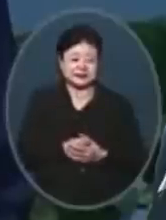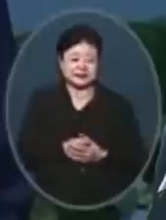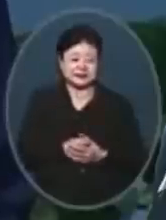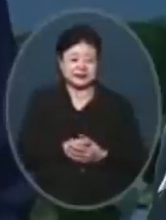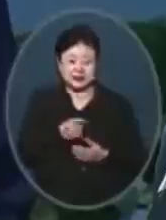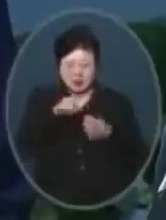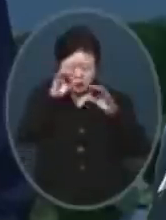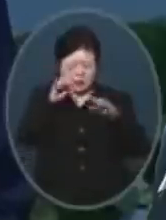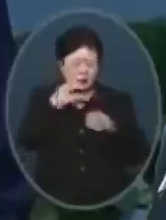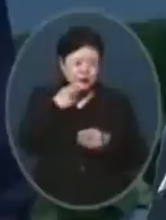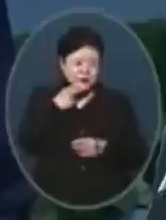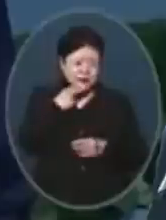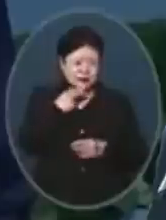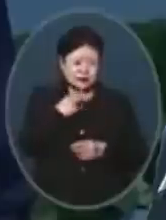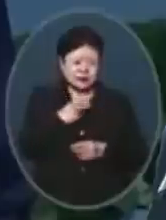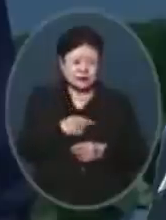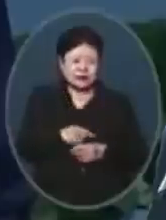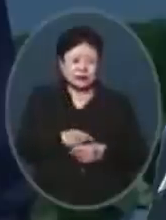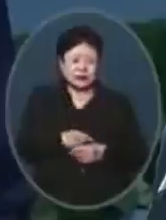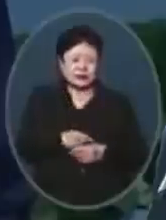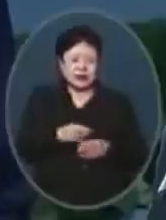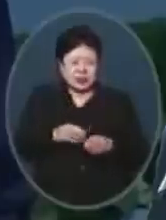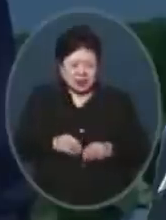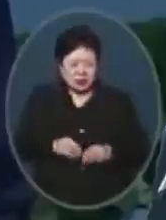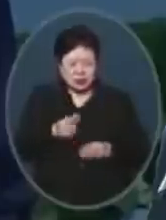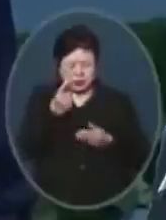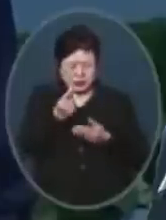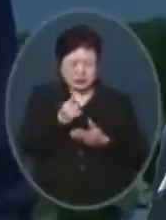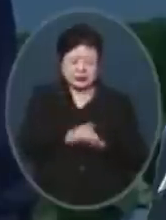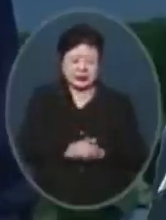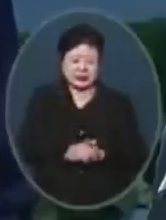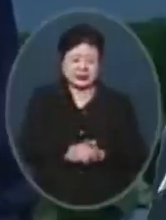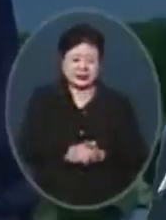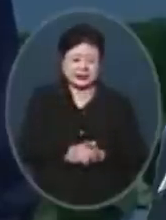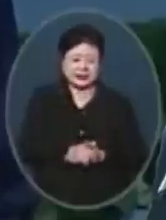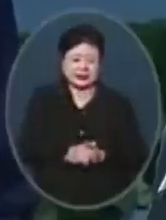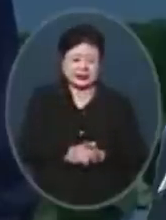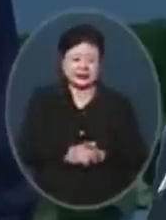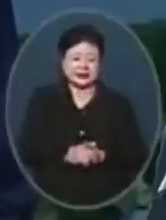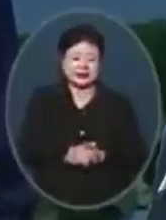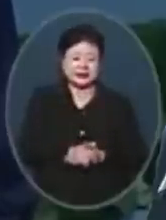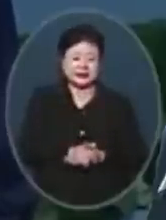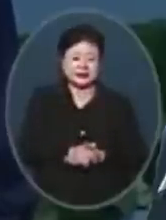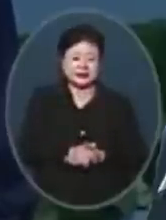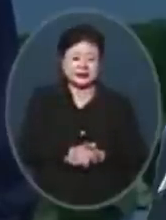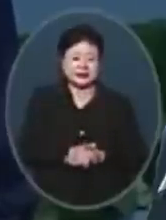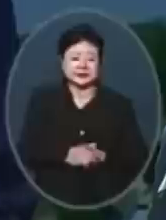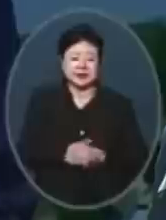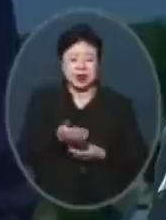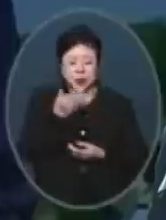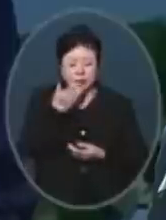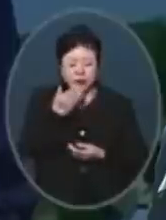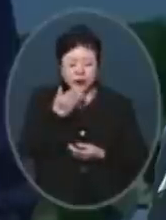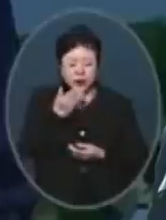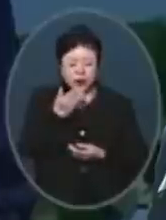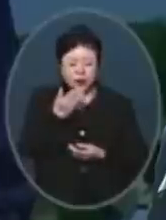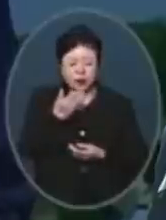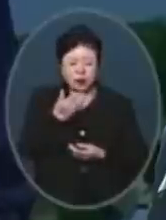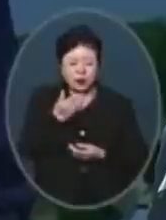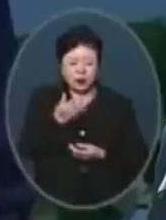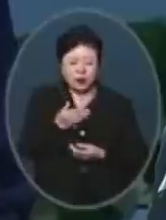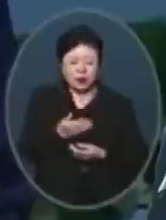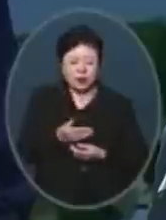비가 오지 않았어요. 가뭄이 다가왔습니다. 그러니 먹을 곳이 있는